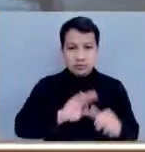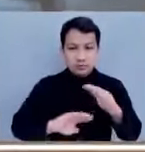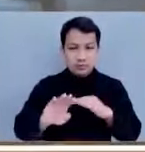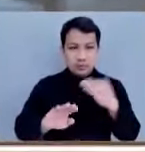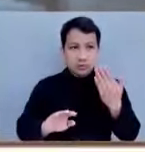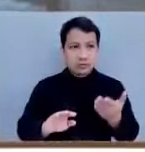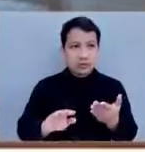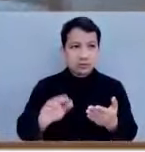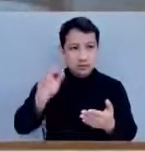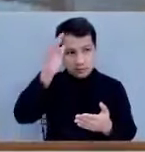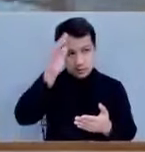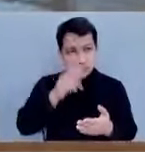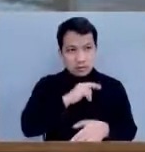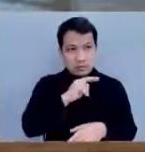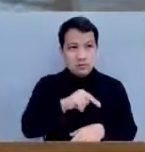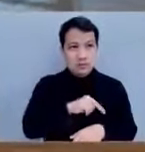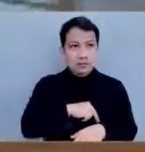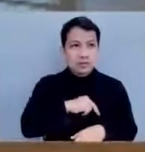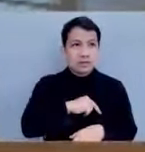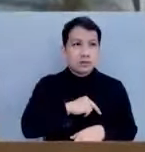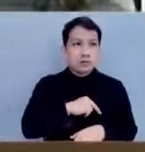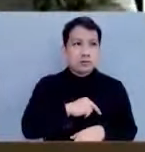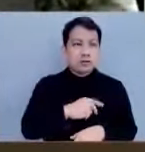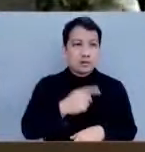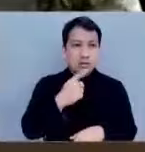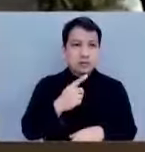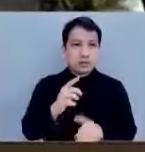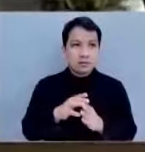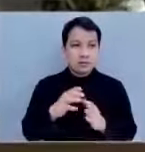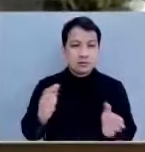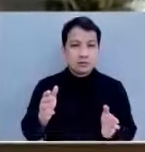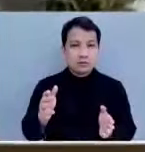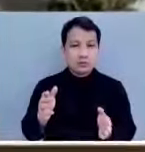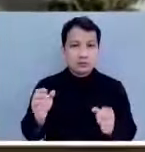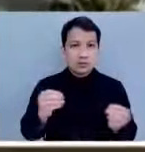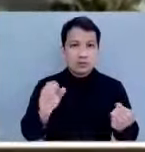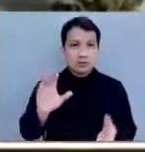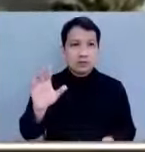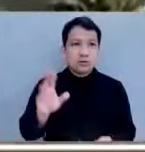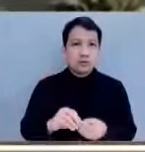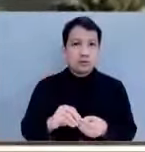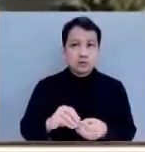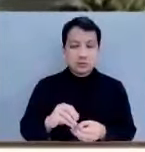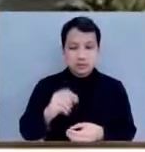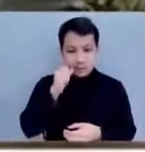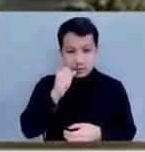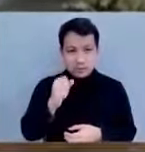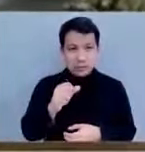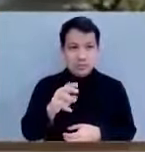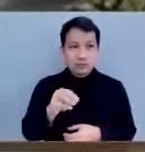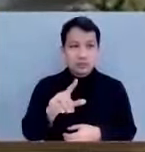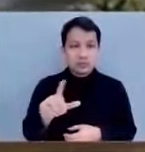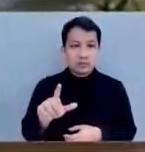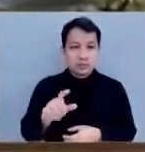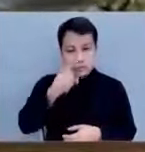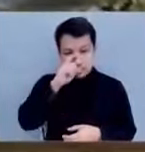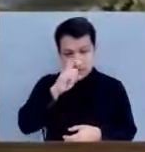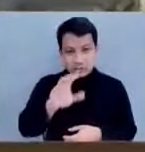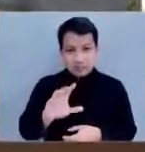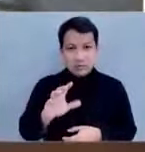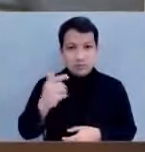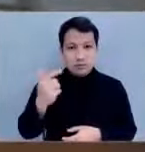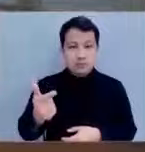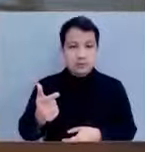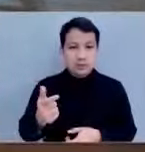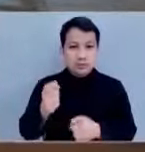ang ina nito sa natural cause. Nanatili muna sa Pinawala Elephant Orphanage sa Sri Lanka si Mali. 3 taon gulang si Mali nang